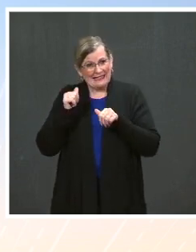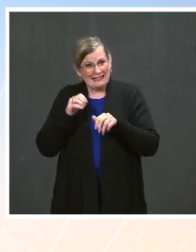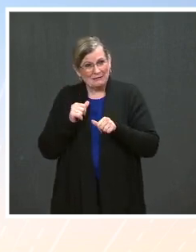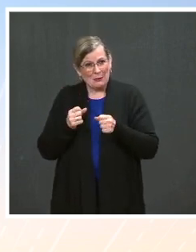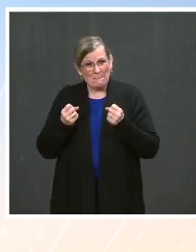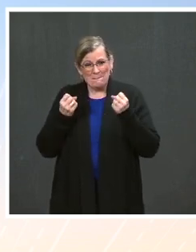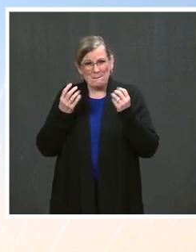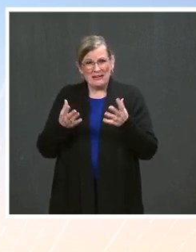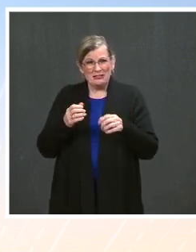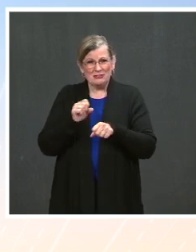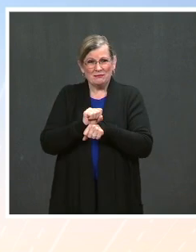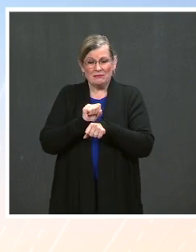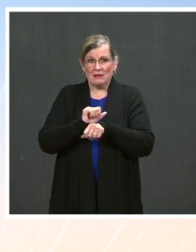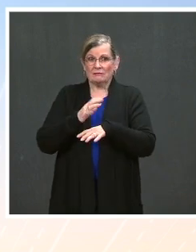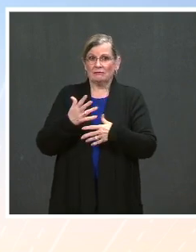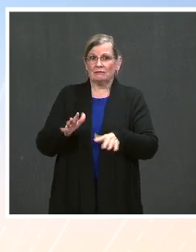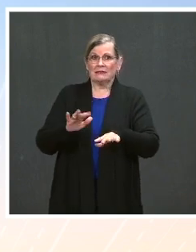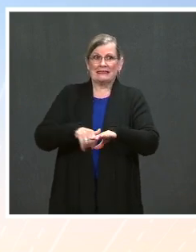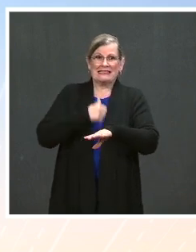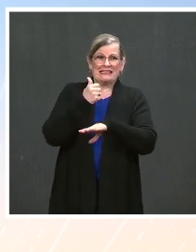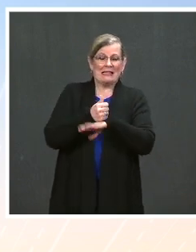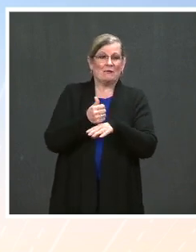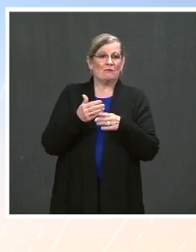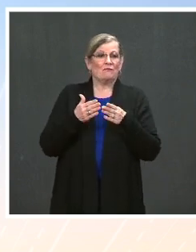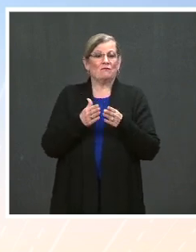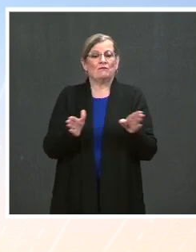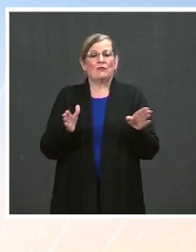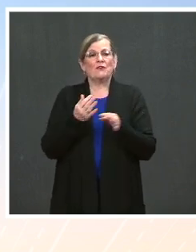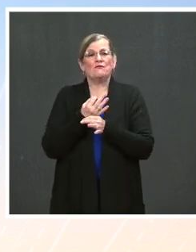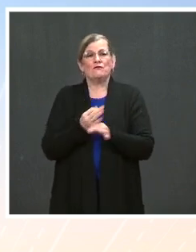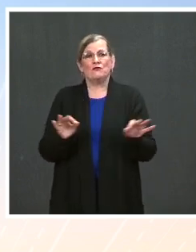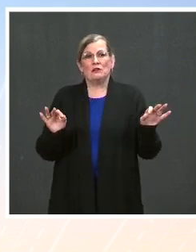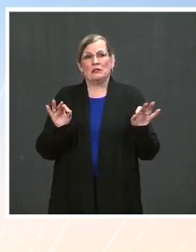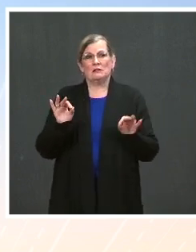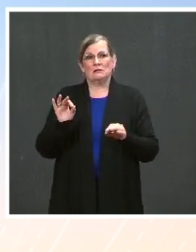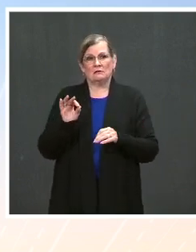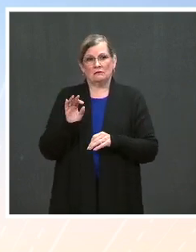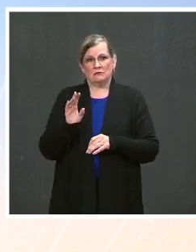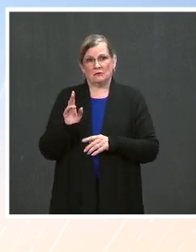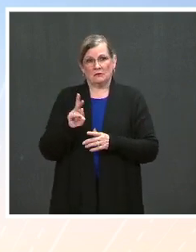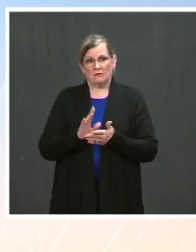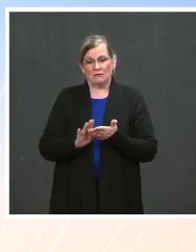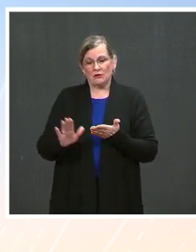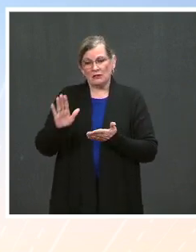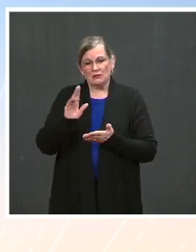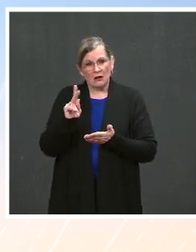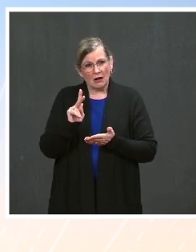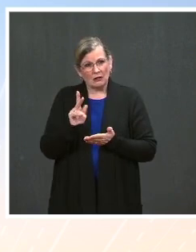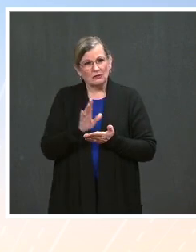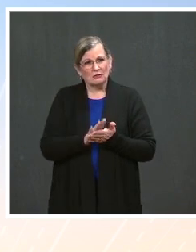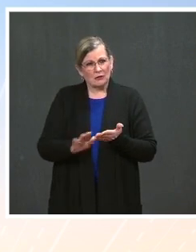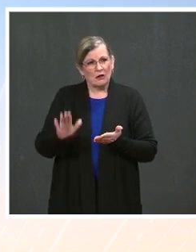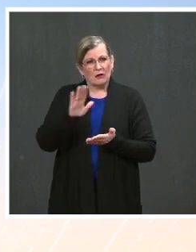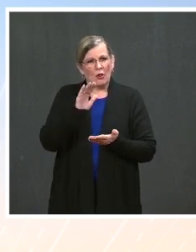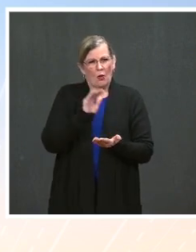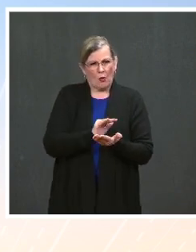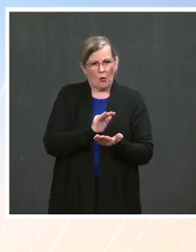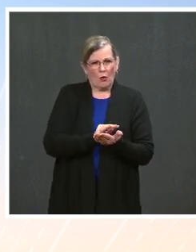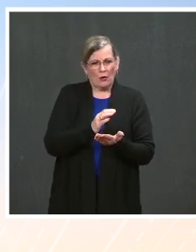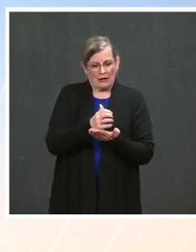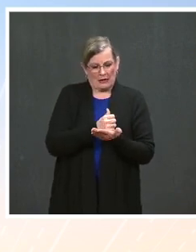edilmesinin önemini vurguladığını aktardı sanki Alman ortaklarımızın Ukrayna'ya 50'ye pert uçak savaş sistemi